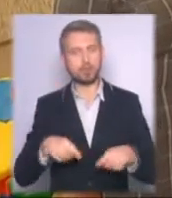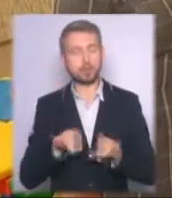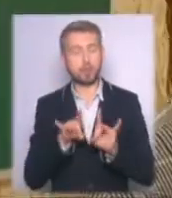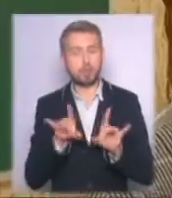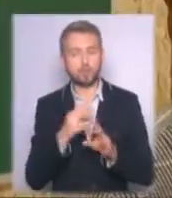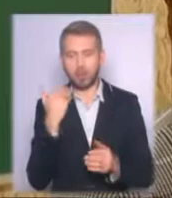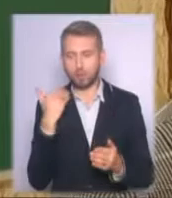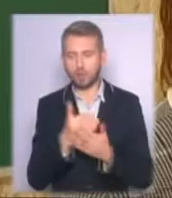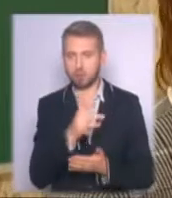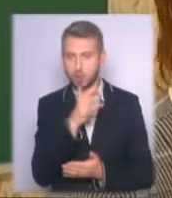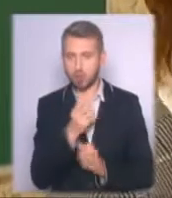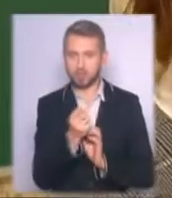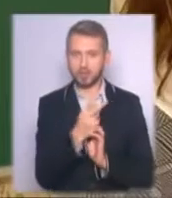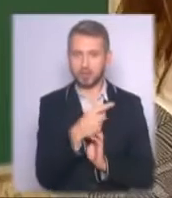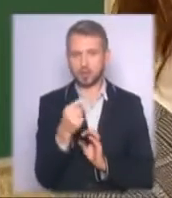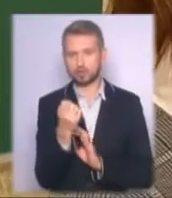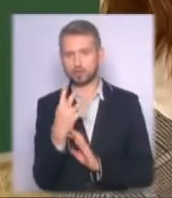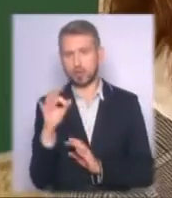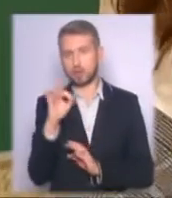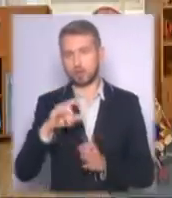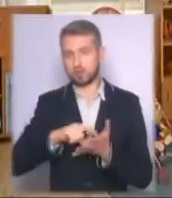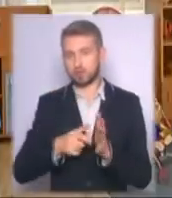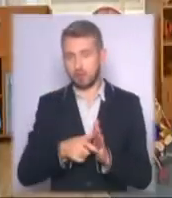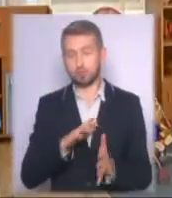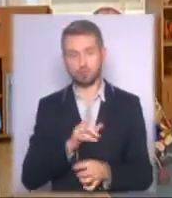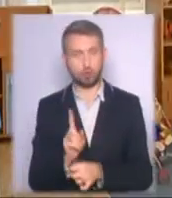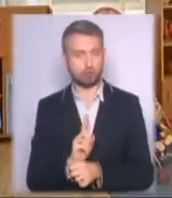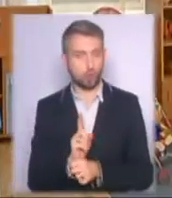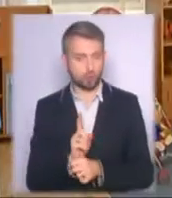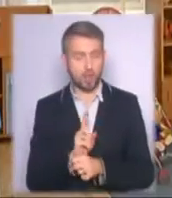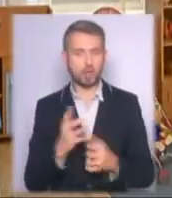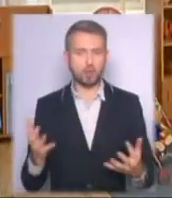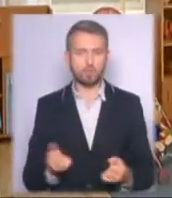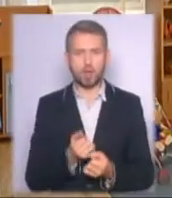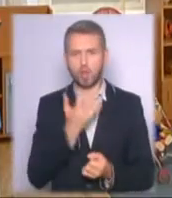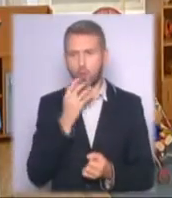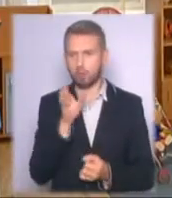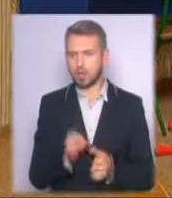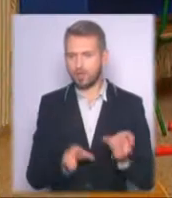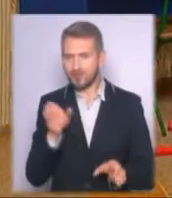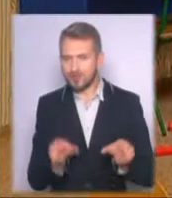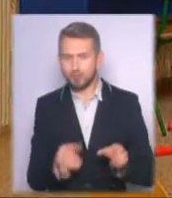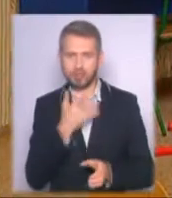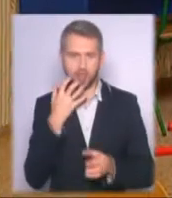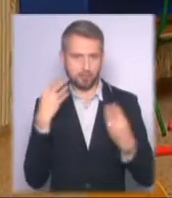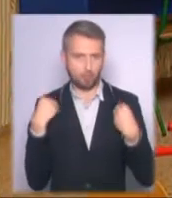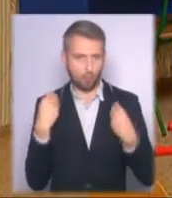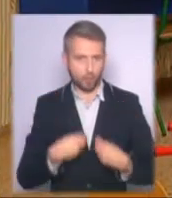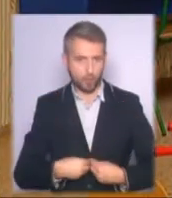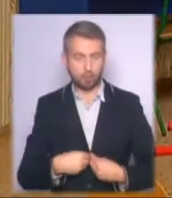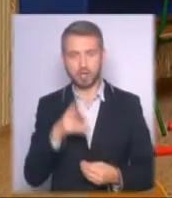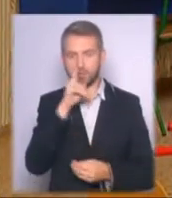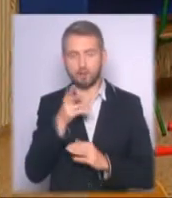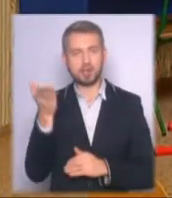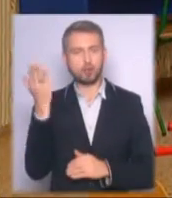останніми роками 12-14 градусів у кімнатах було нормою. Рятувались і обігрівачами, і просто теплим одягом. Та 2 місяці тому у